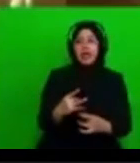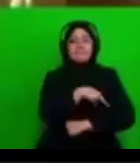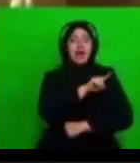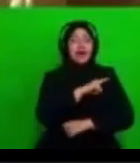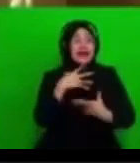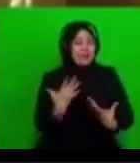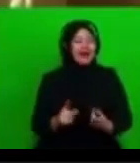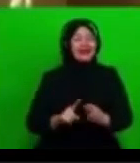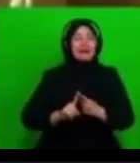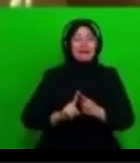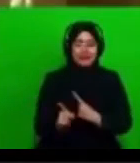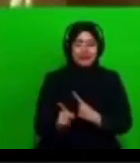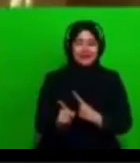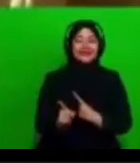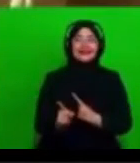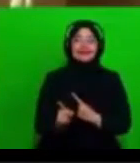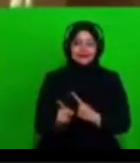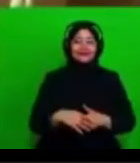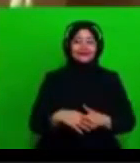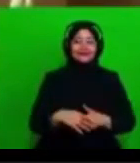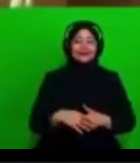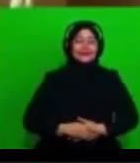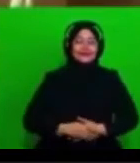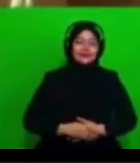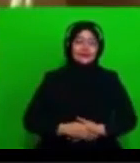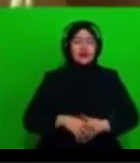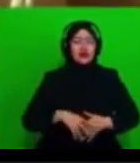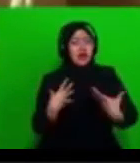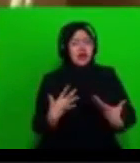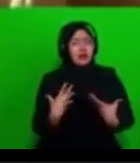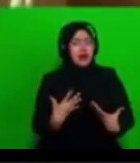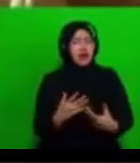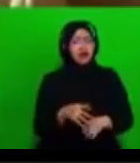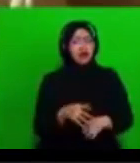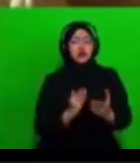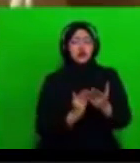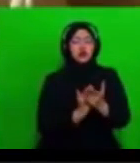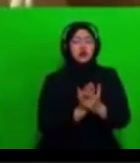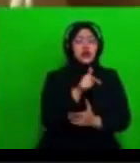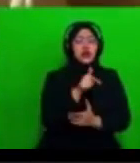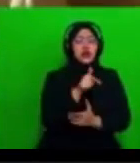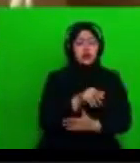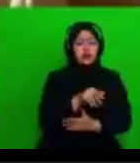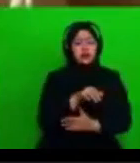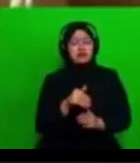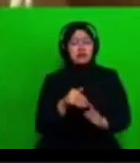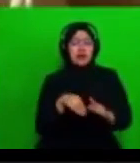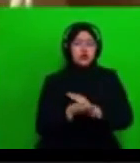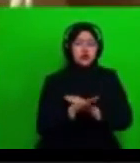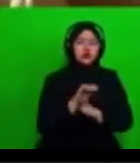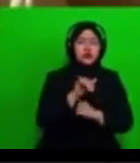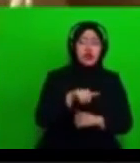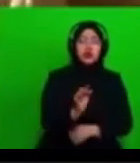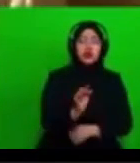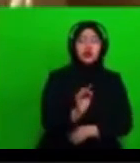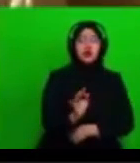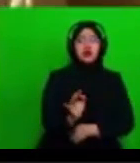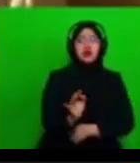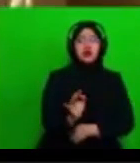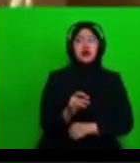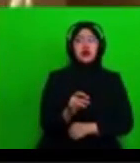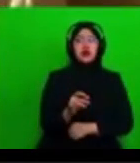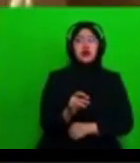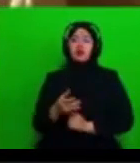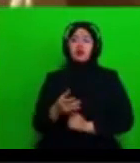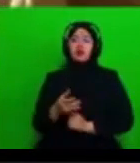harus dikonfront lagi dengan apakah daya tampung di prodi itu ada atau tidak. Kadang-kadang kalau dia misalkan